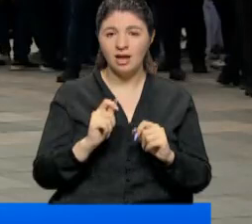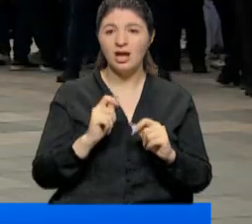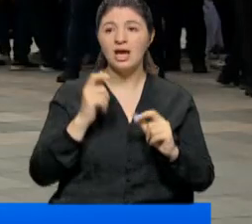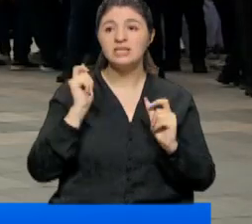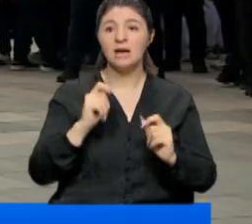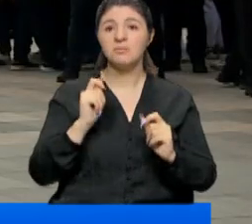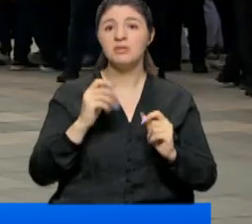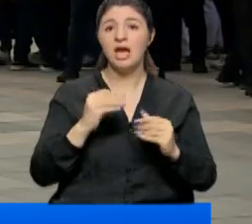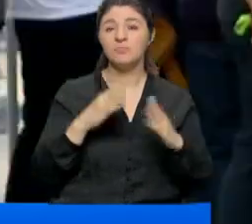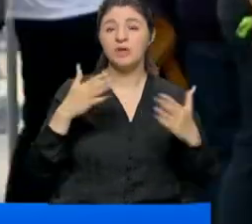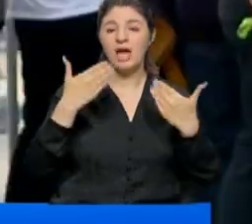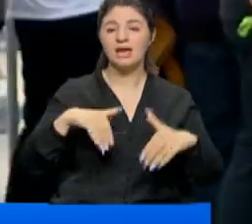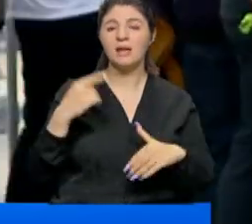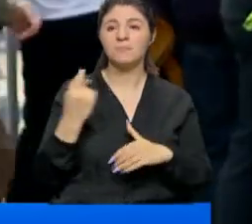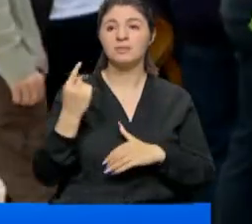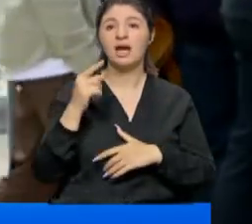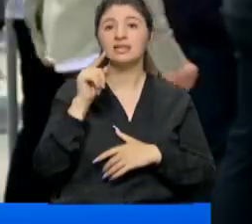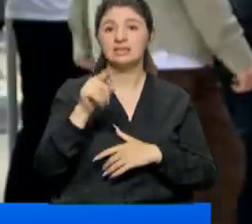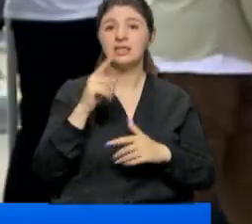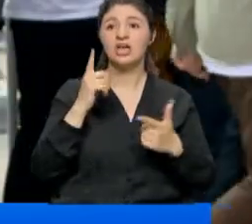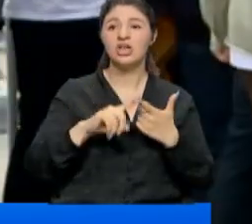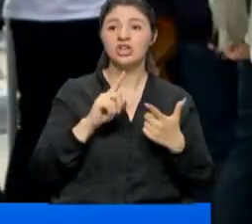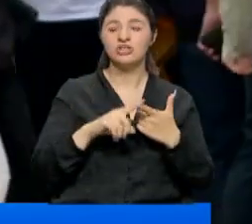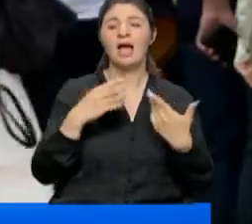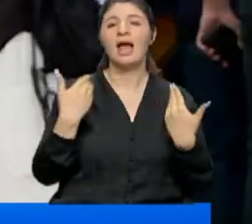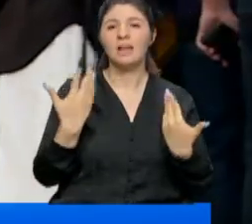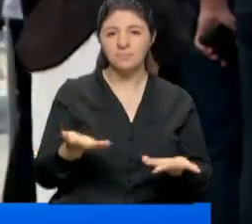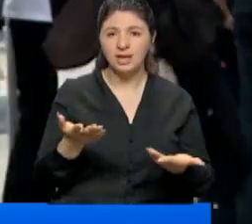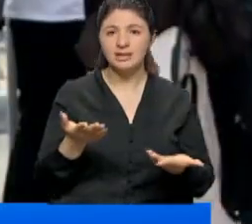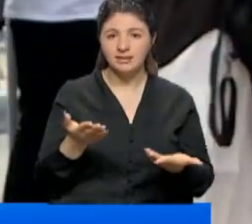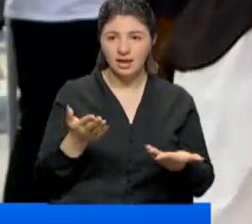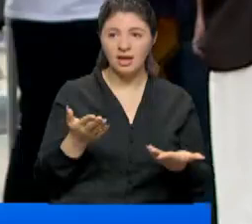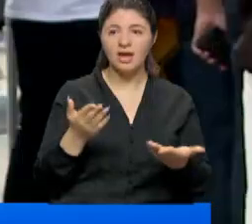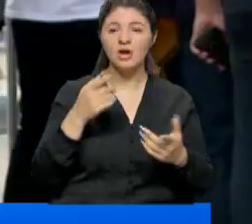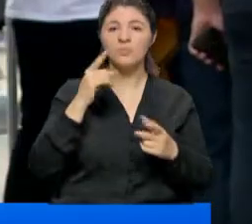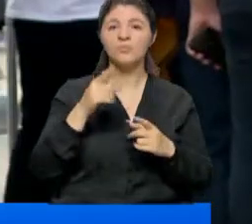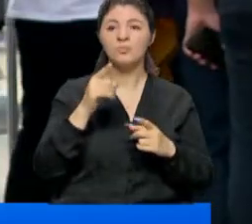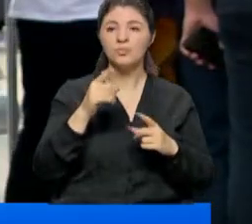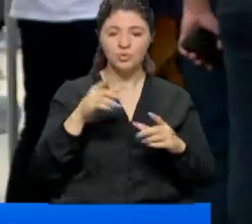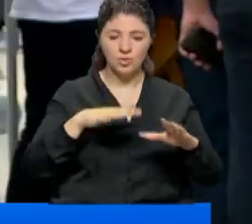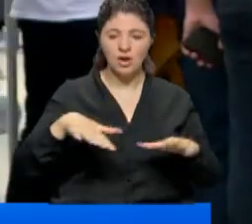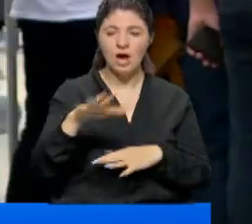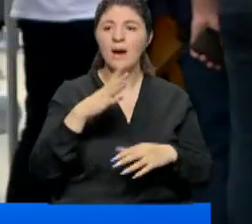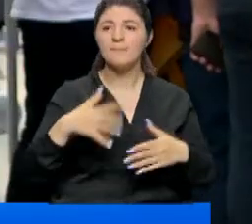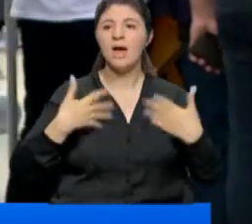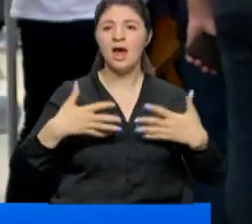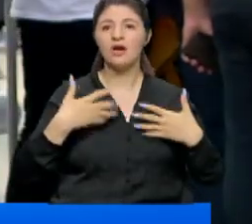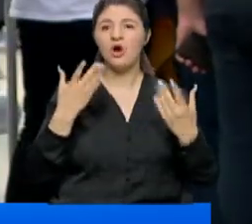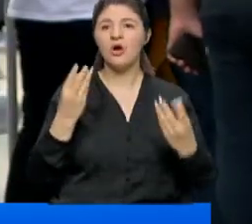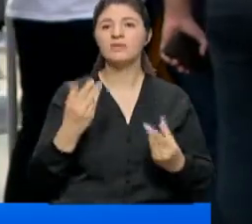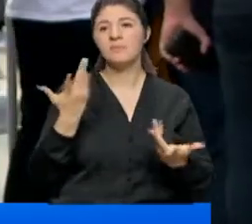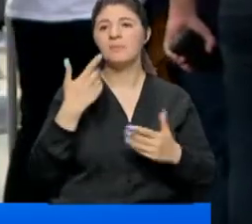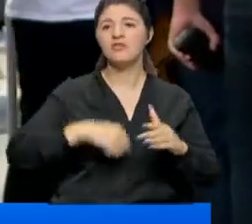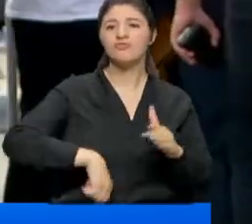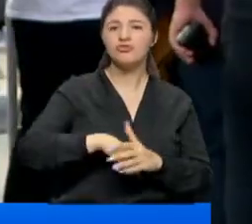yapmamız daki en büyük engellerden bir tanesi İkincisi de elbette bu anları olan merakın artması